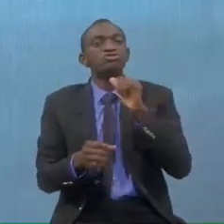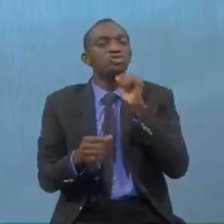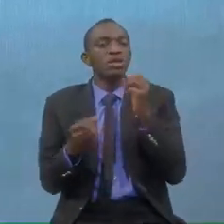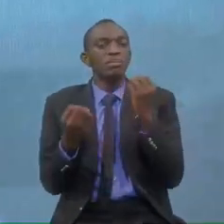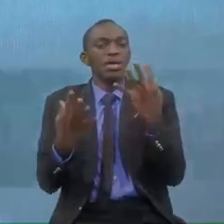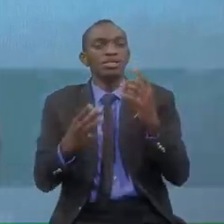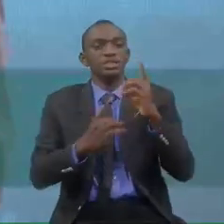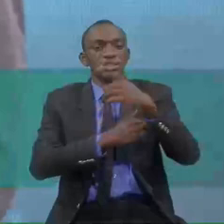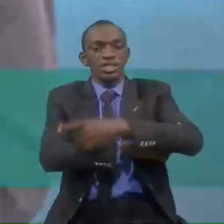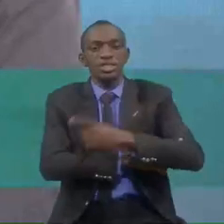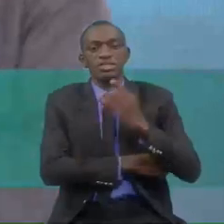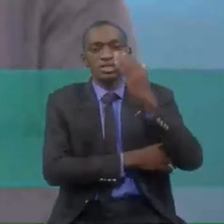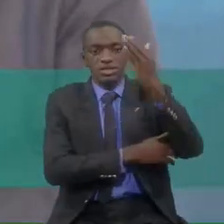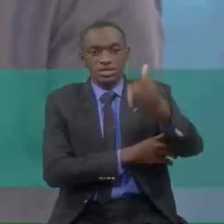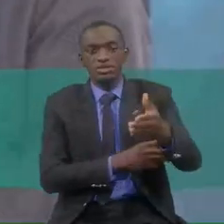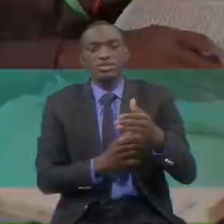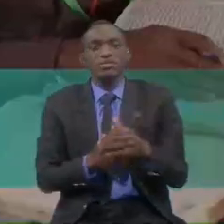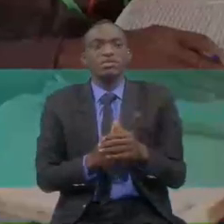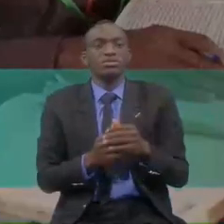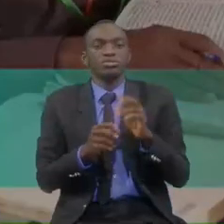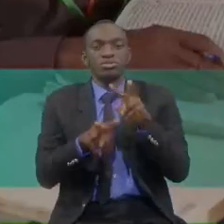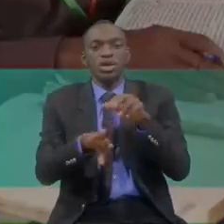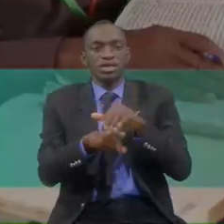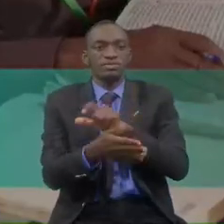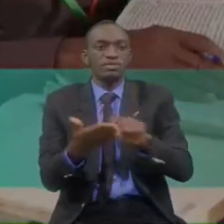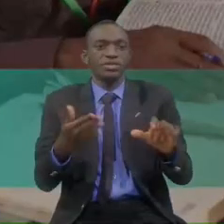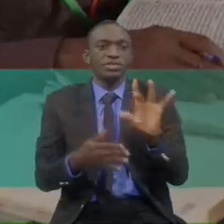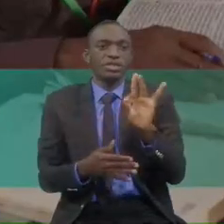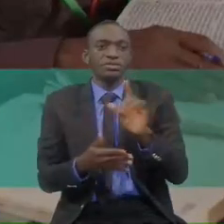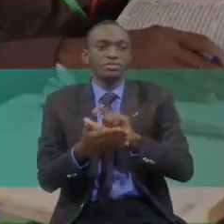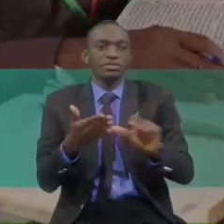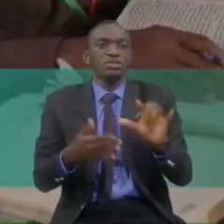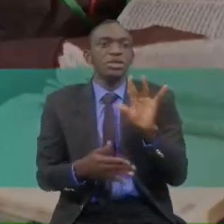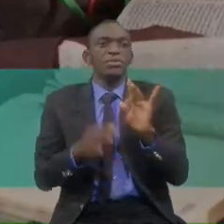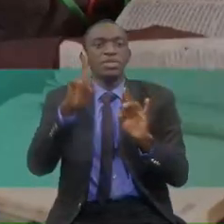du Saint-Esprit. Voyons le verset 8.